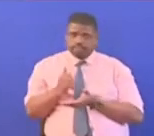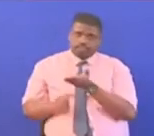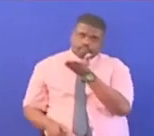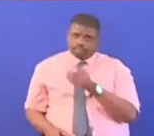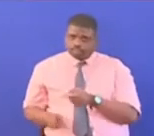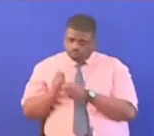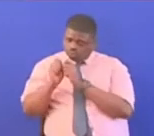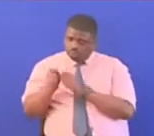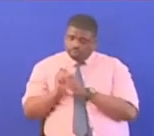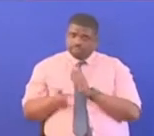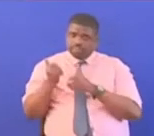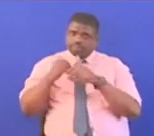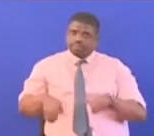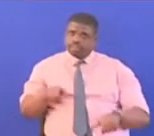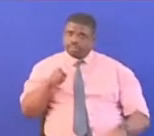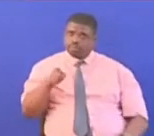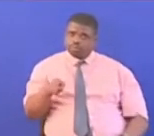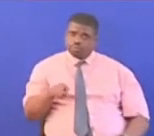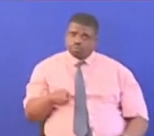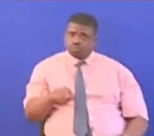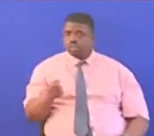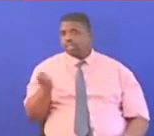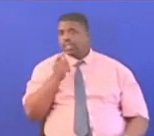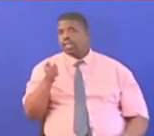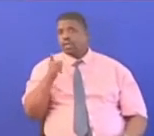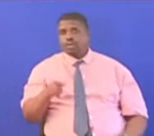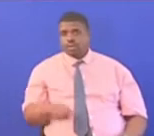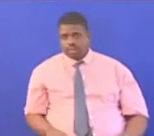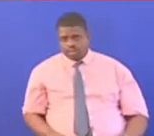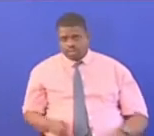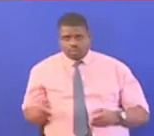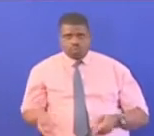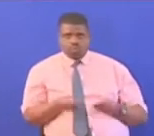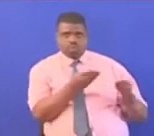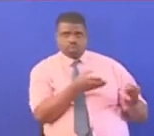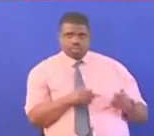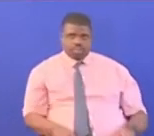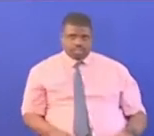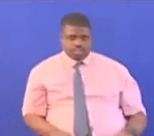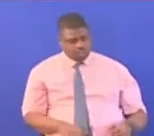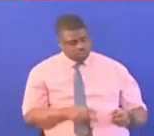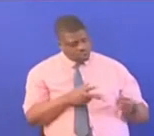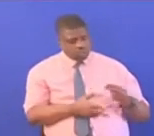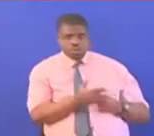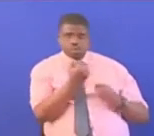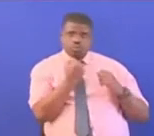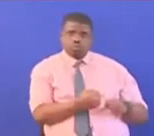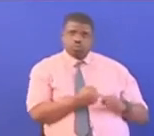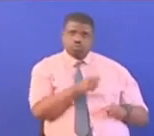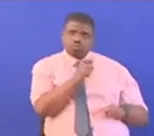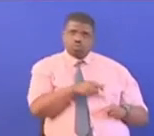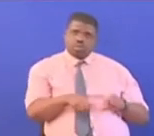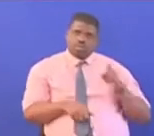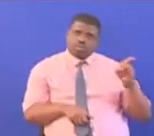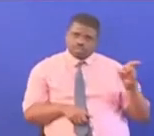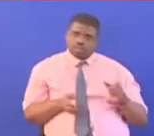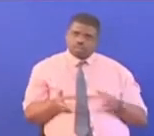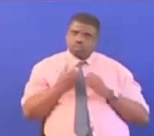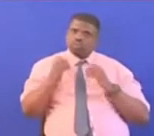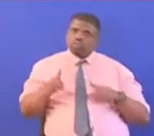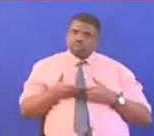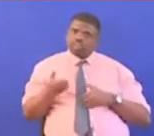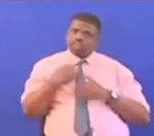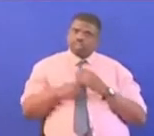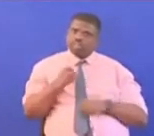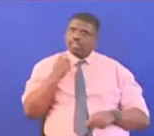kwenda kurekebisha hiyo mipaka, huu ndio mwarobaini wa kwenda kupeleka suluhisho la kudumu kwa wananchi wale waweze kufurahia kuishi